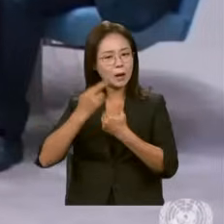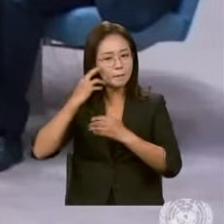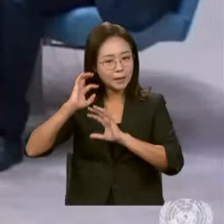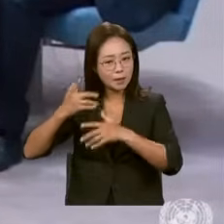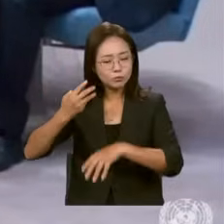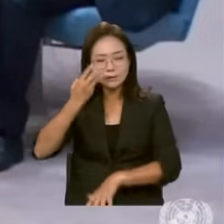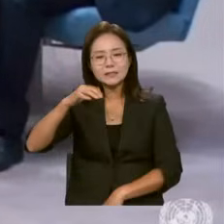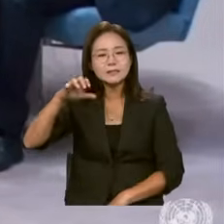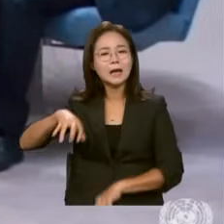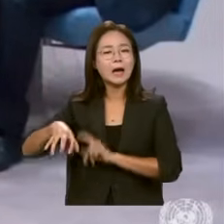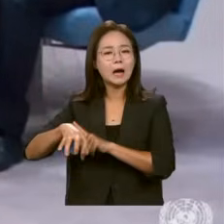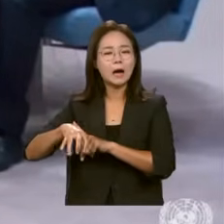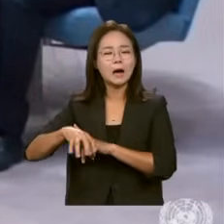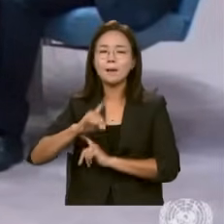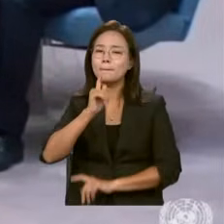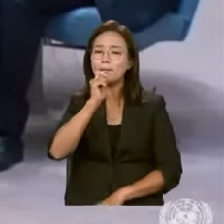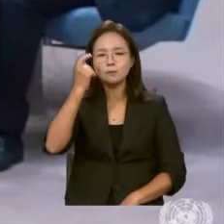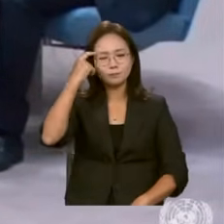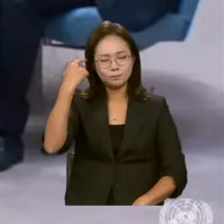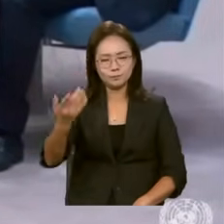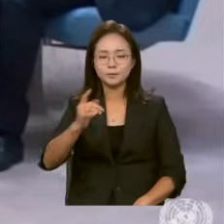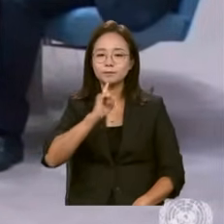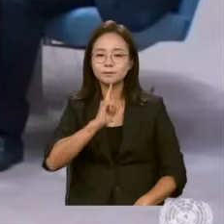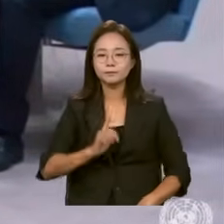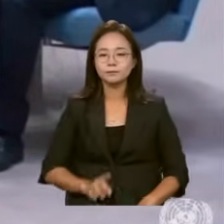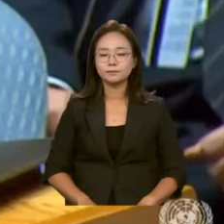미국과 이스라엘에 대해선 침묵하고